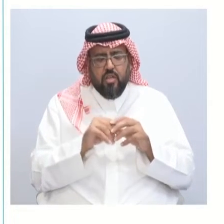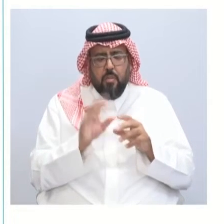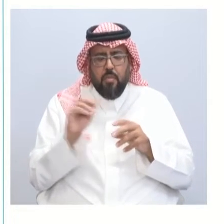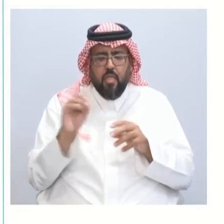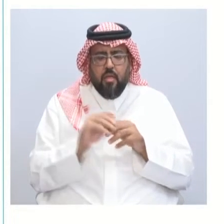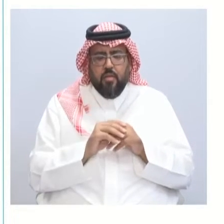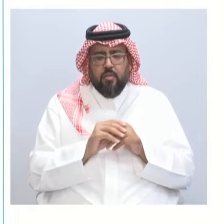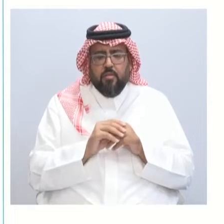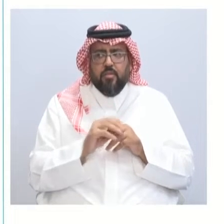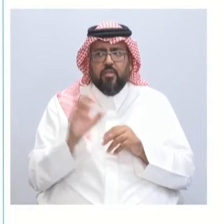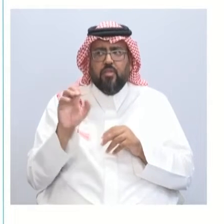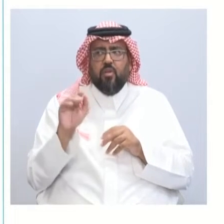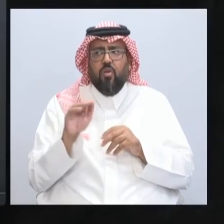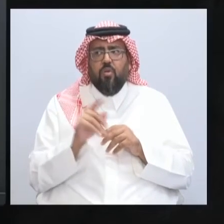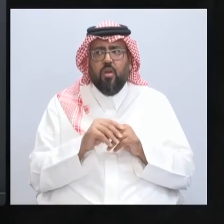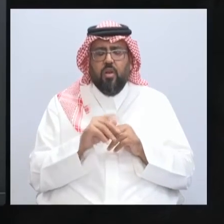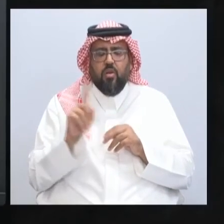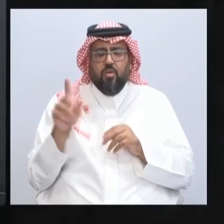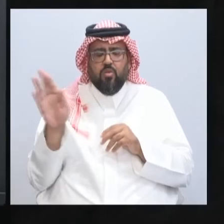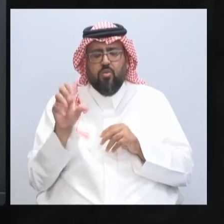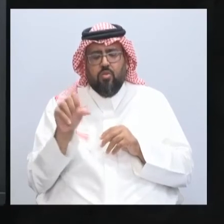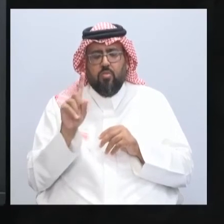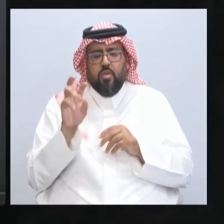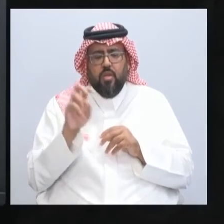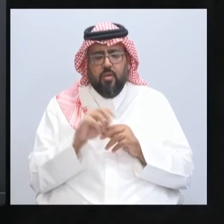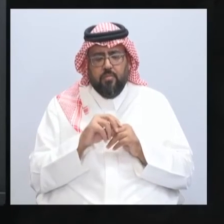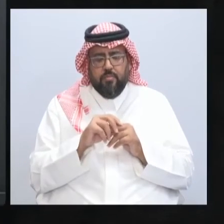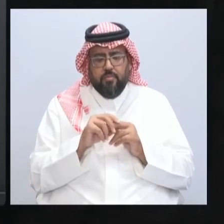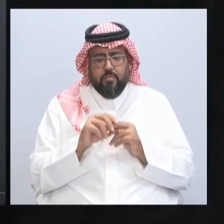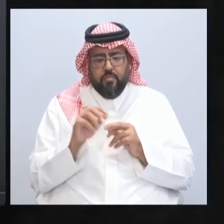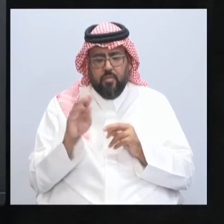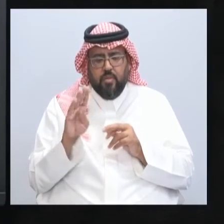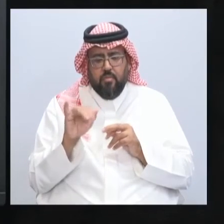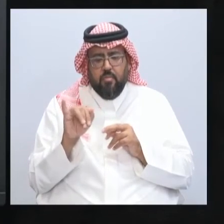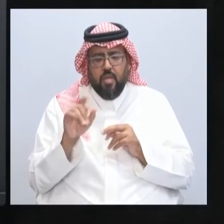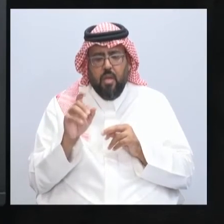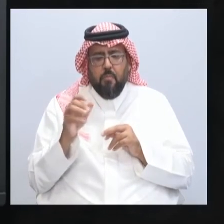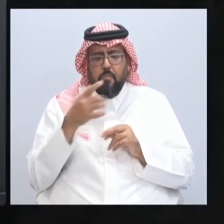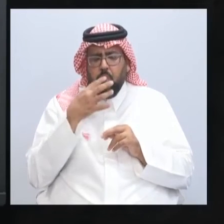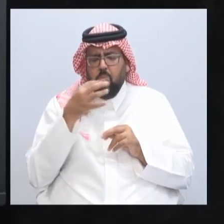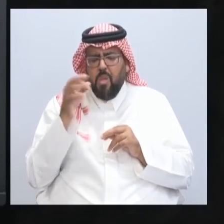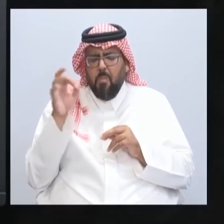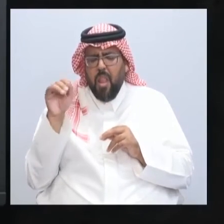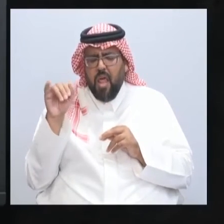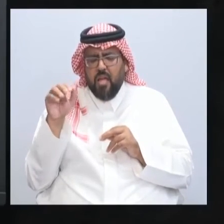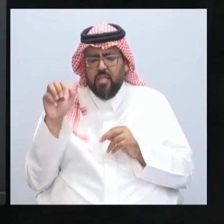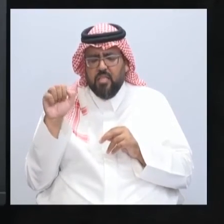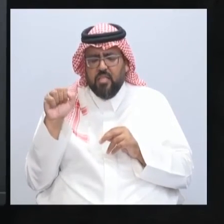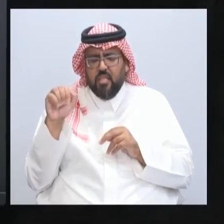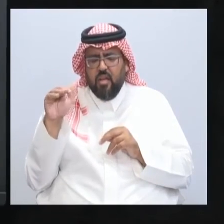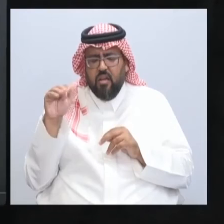امثله للصخور الرسوبيه صخور كيميائيه مثل المح الصخري